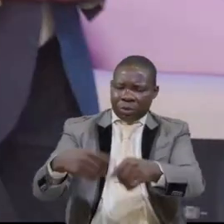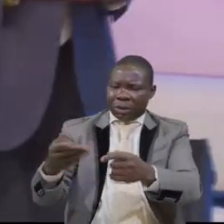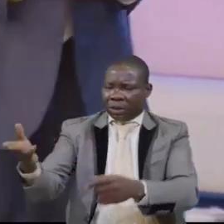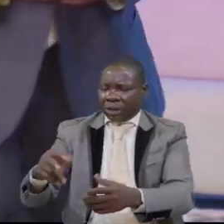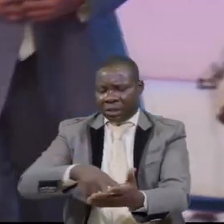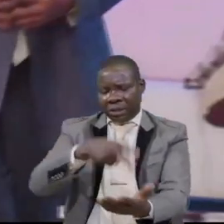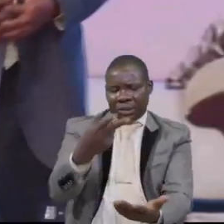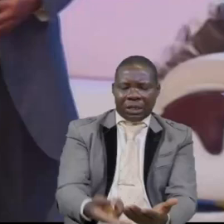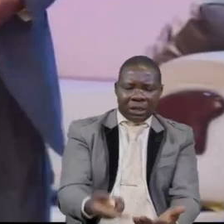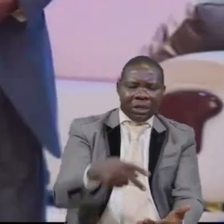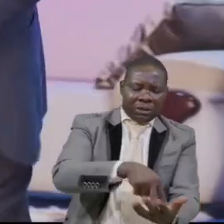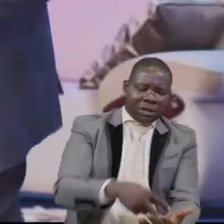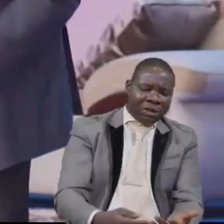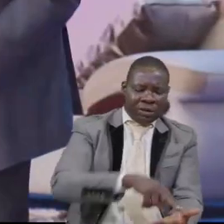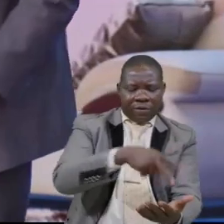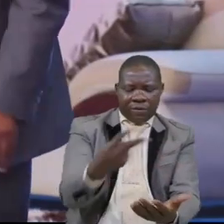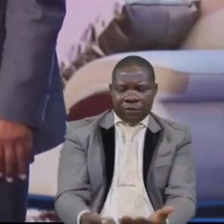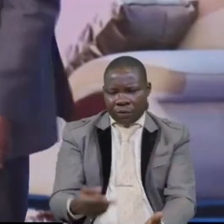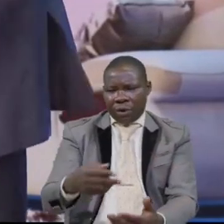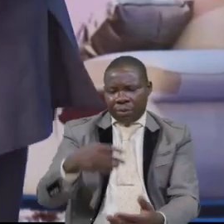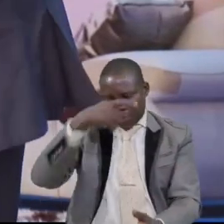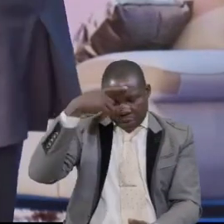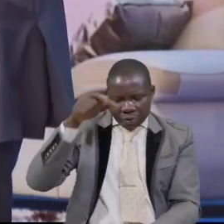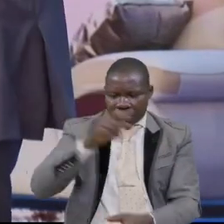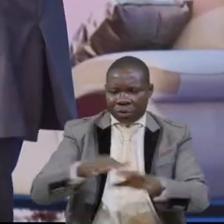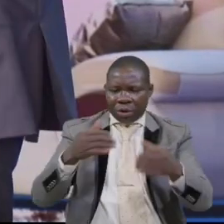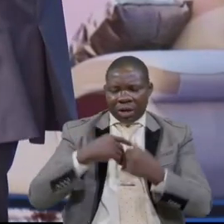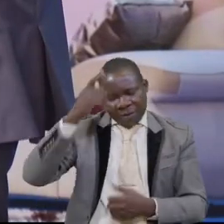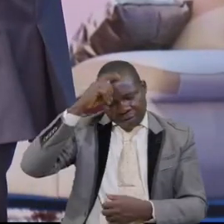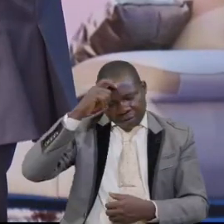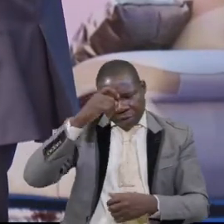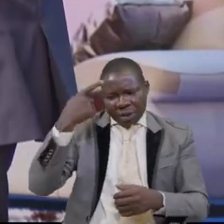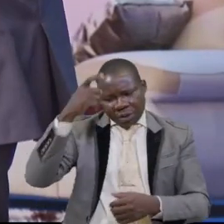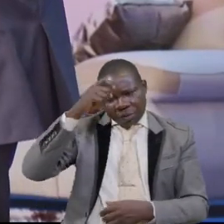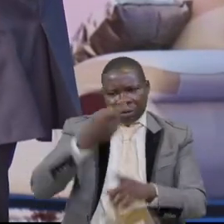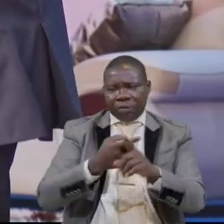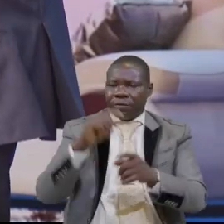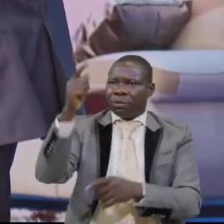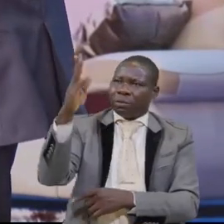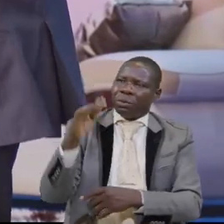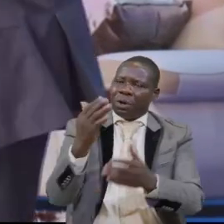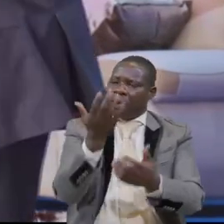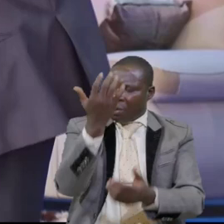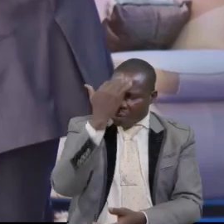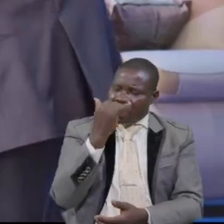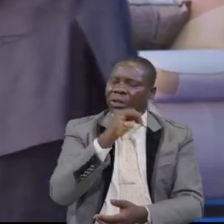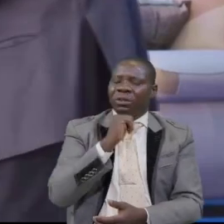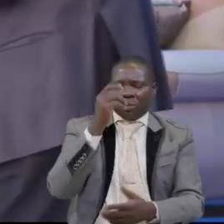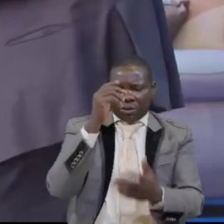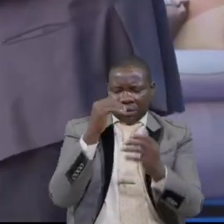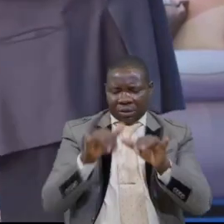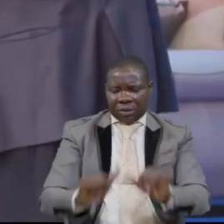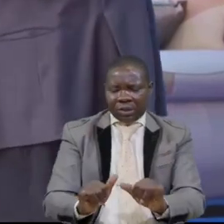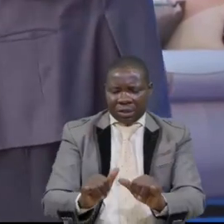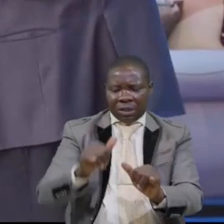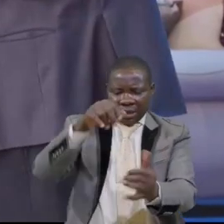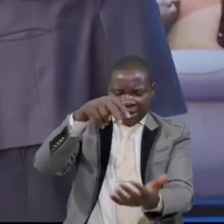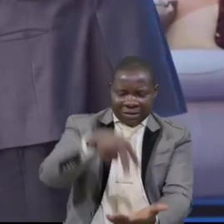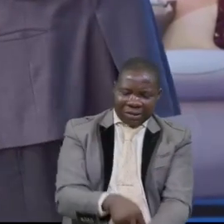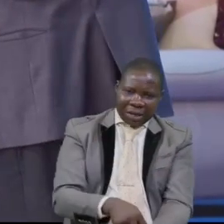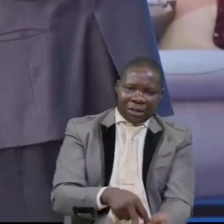relève parce que tu n'as pas de la sagesse la sagesse d'en haut pourquoi ne pas rester et rester tranquille et